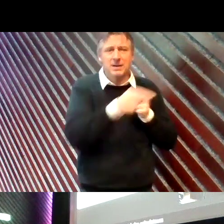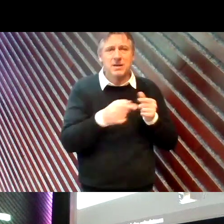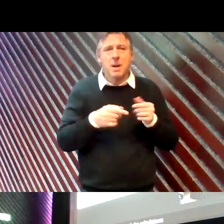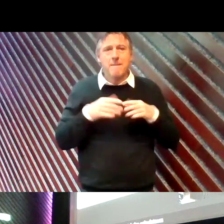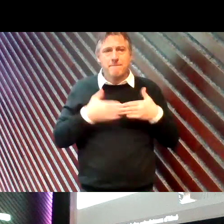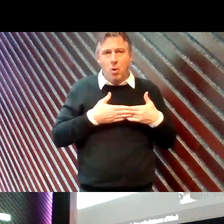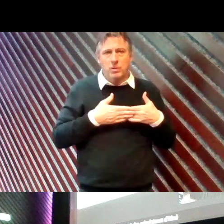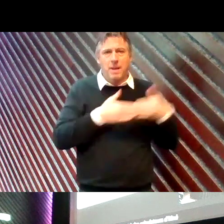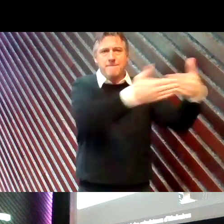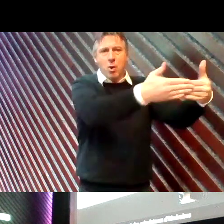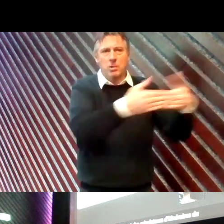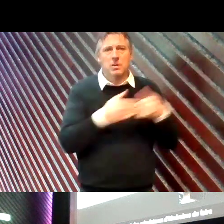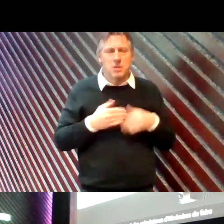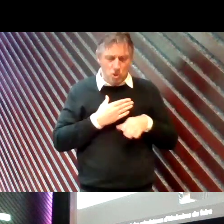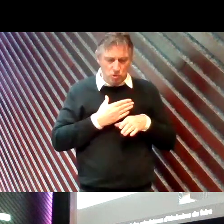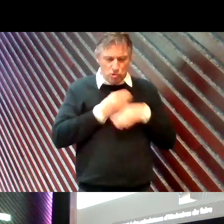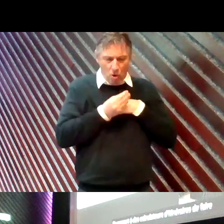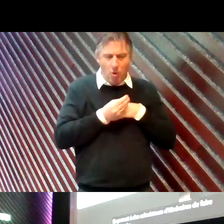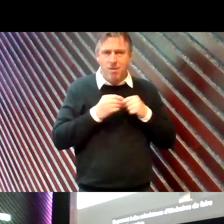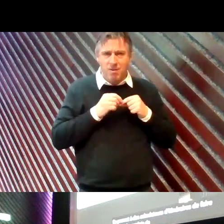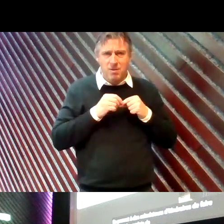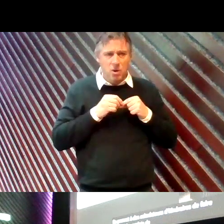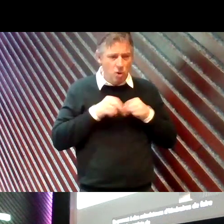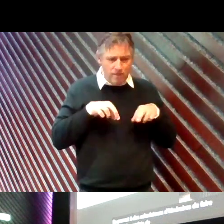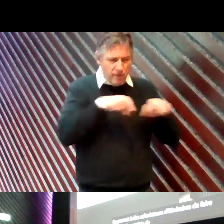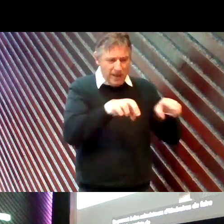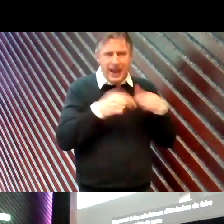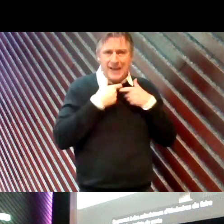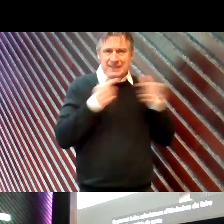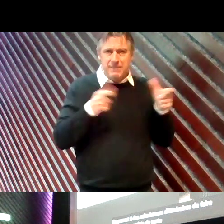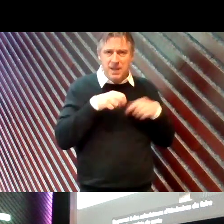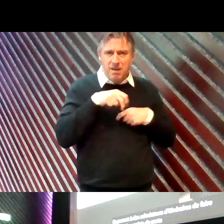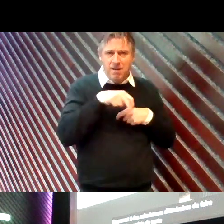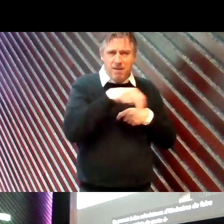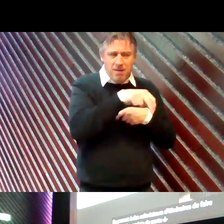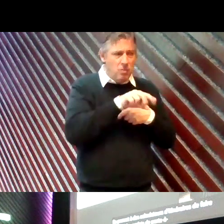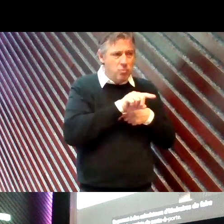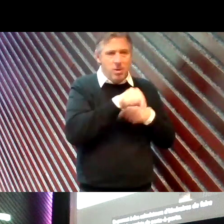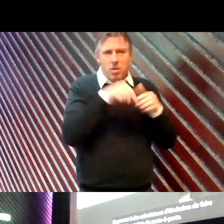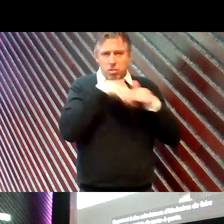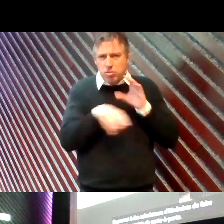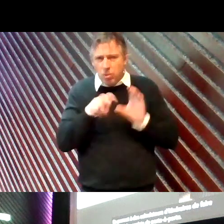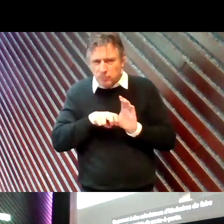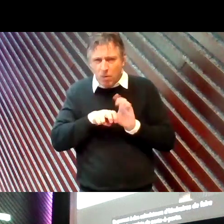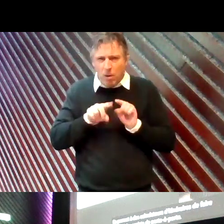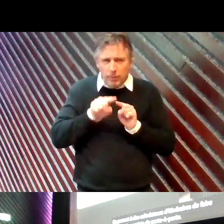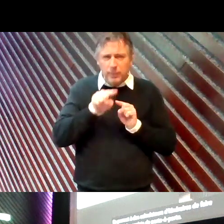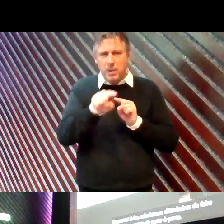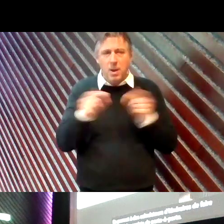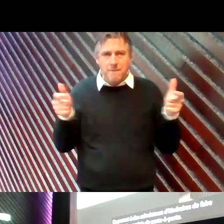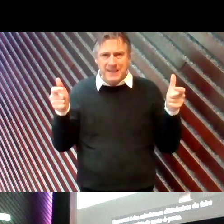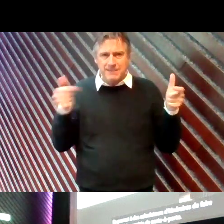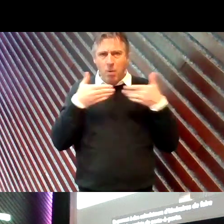porte à porte donc on sort de chez soi on va avoir l'accessibilité de la voirie l'accessibilité des transports et jusqu'à l'intérieur du bâtiment jusqu'à l'accueil